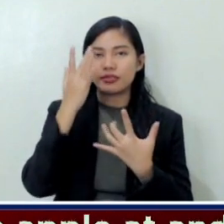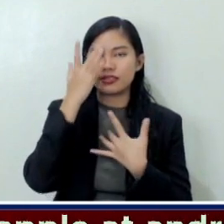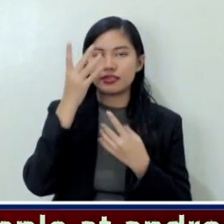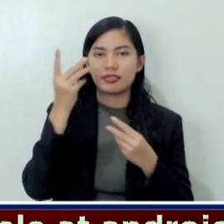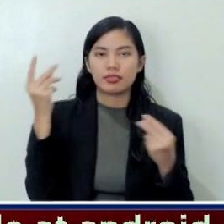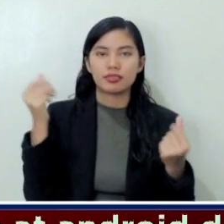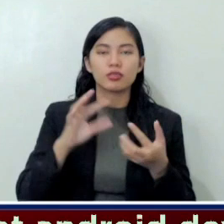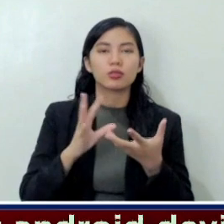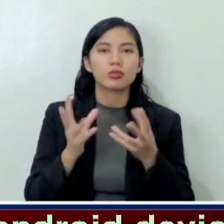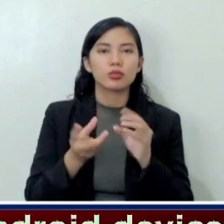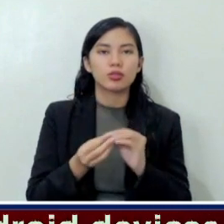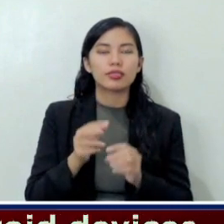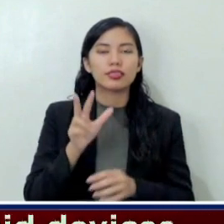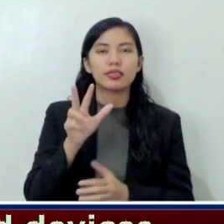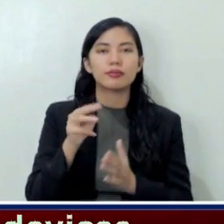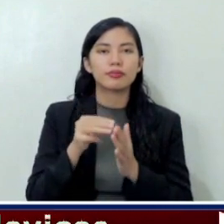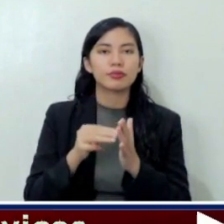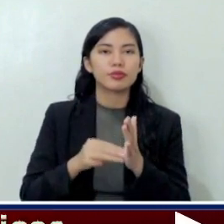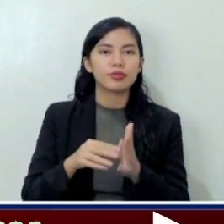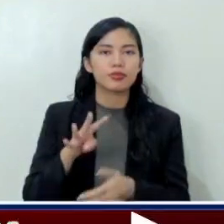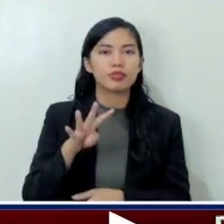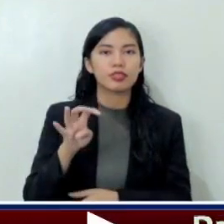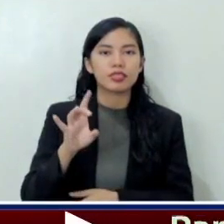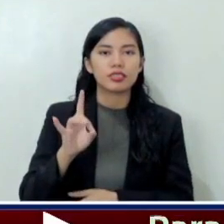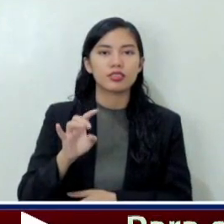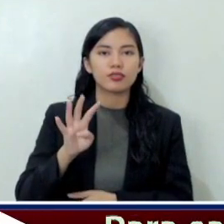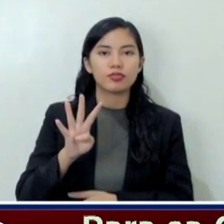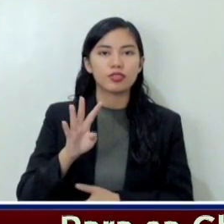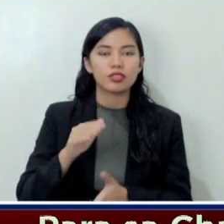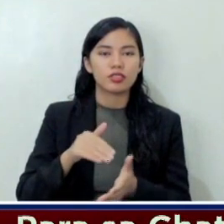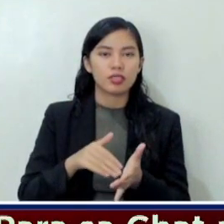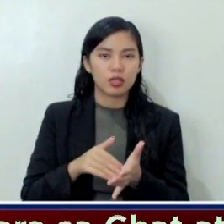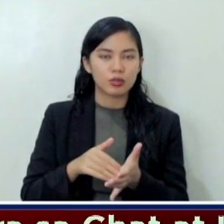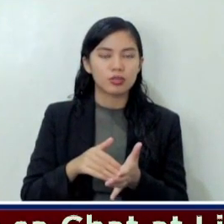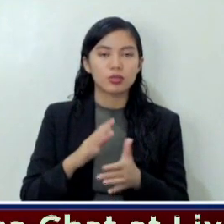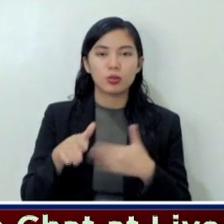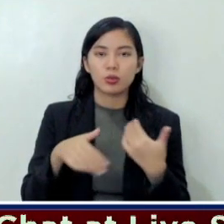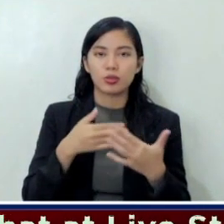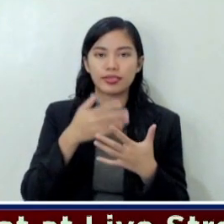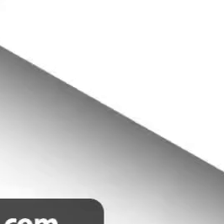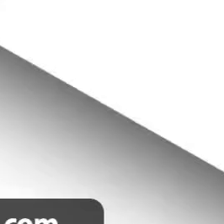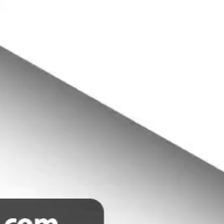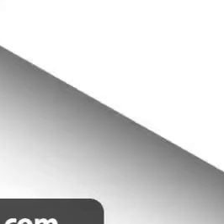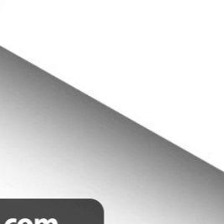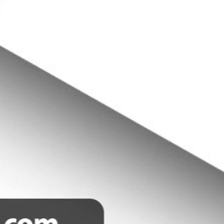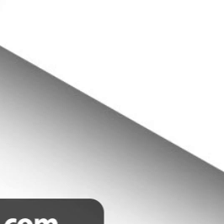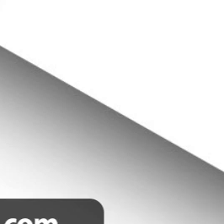mahigit na 3,484,000 na total recoveries.